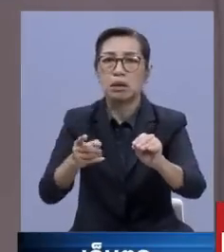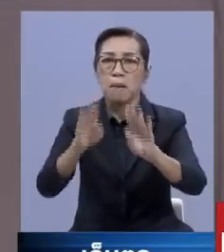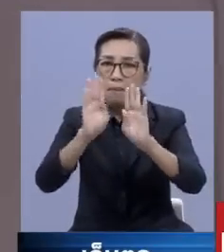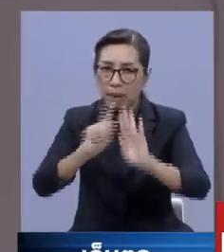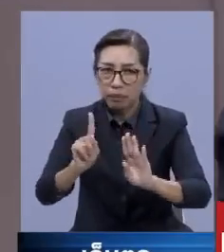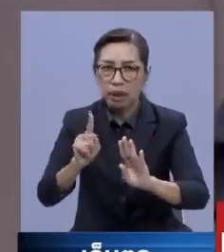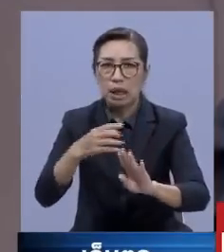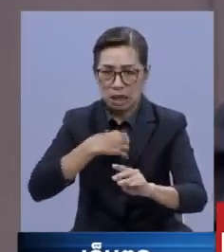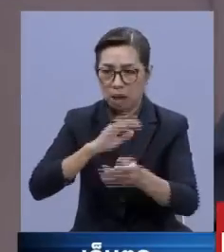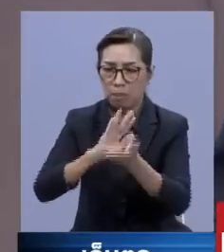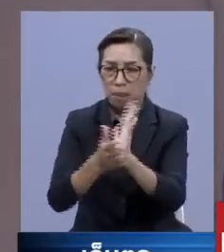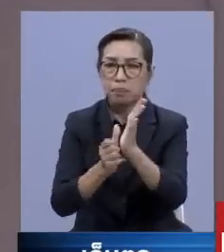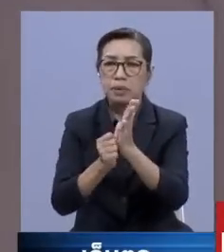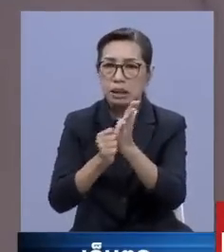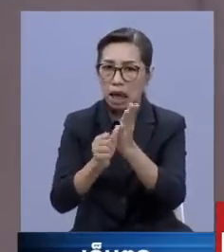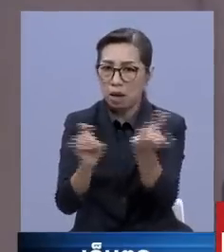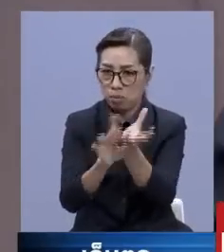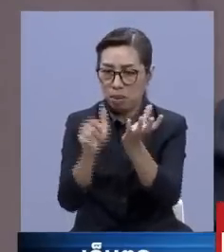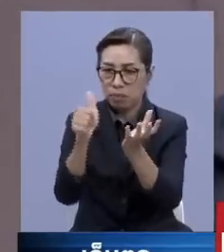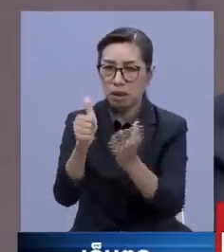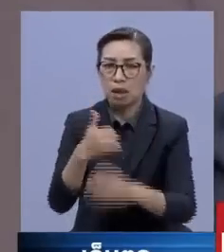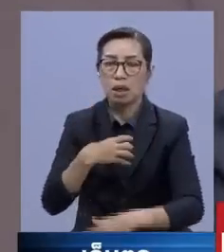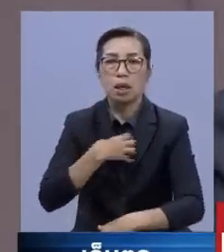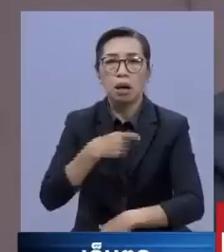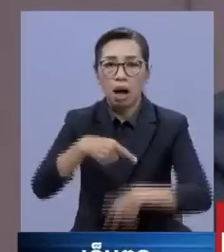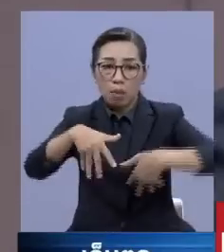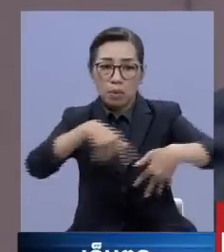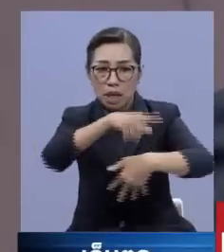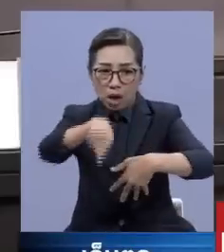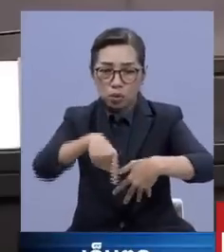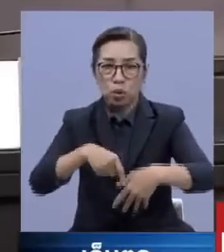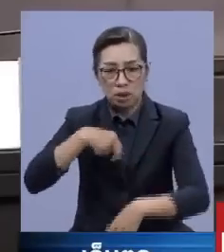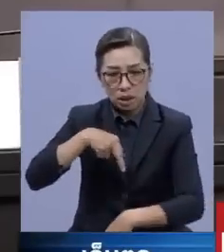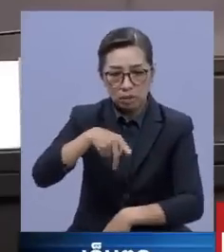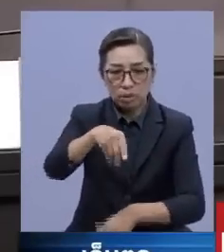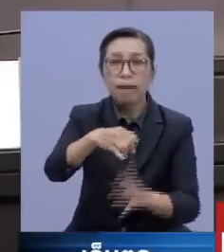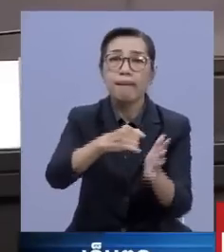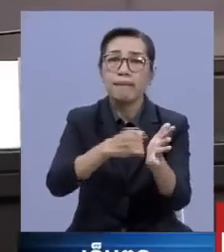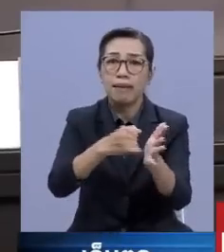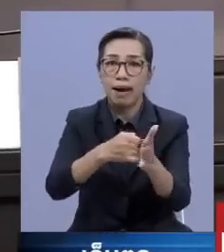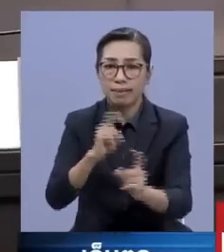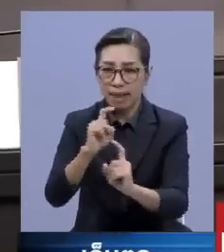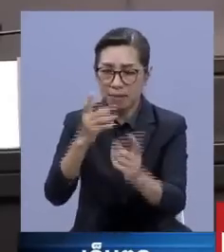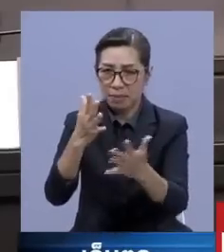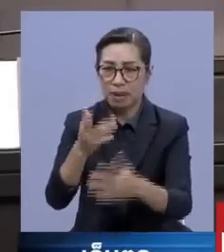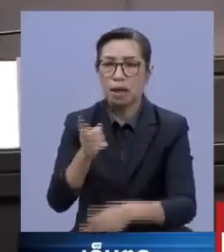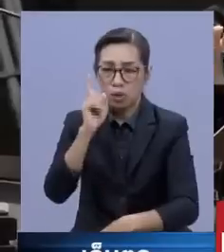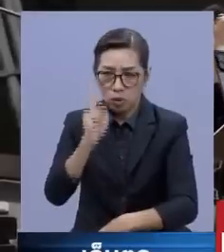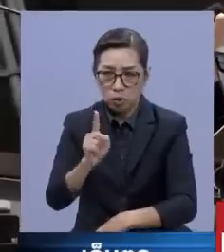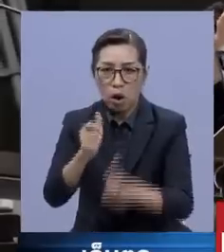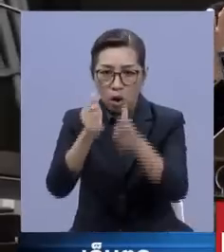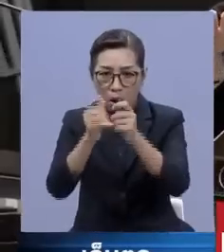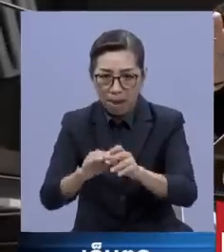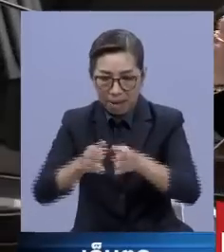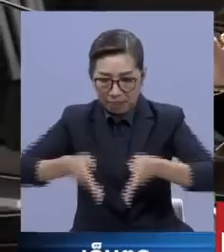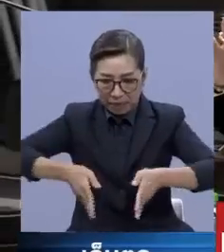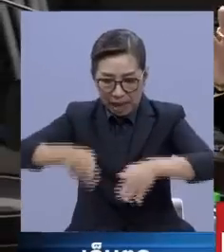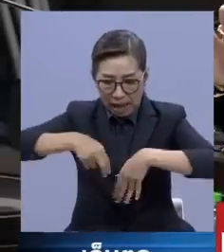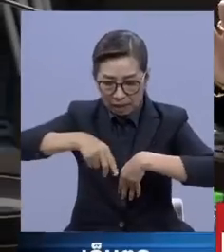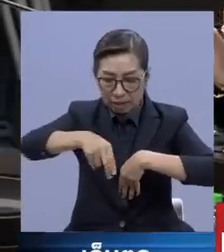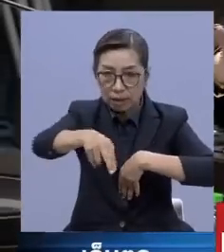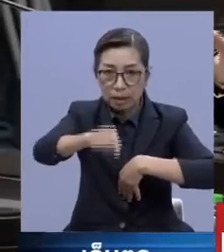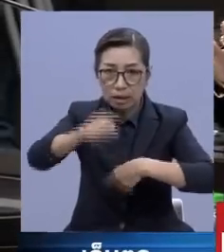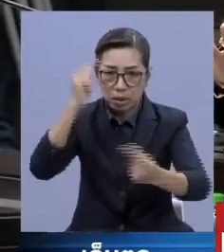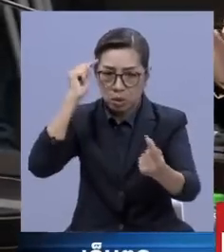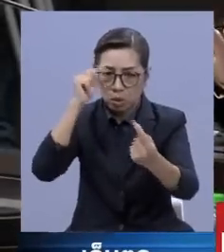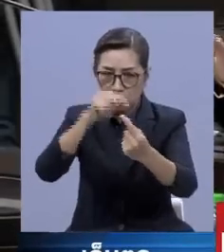ให้เกิดการปรับปรุงอย่างมีประสิทธิภาพให้ประชาชนได้สัญจรอย่างสะดวกและปลอดภัยจึงต้องมีการออกแบบทางเท้าโดยคำนึง